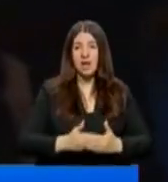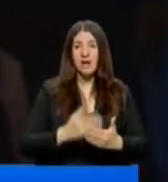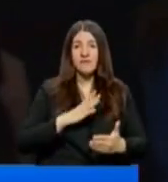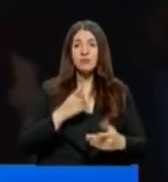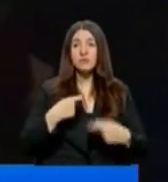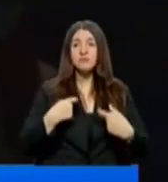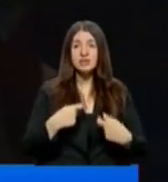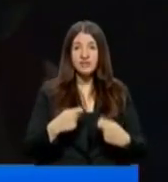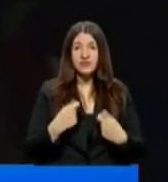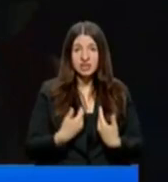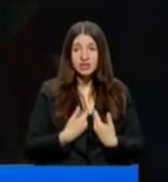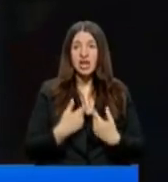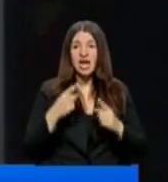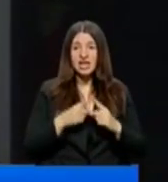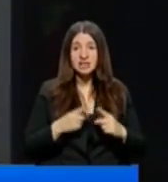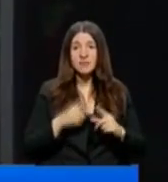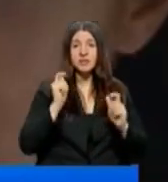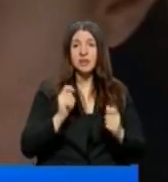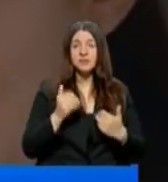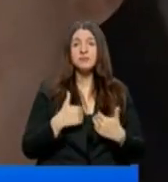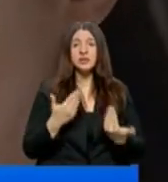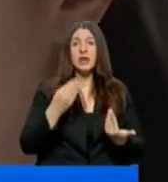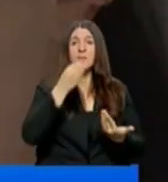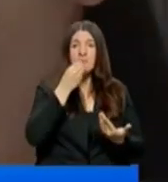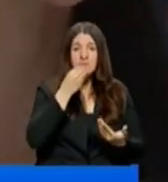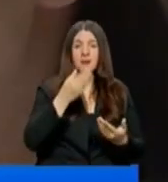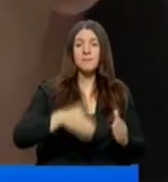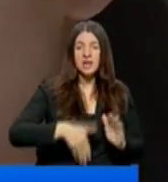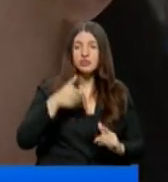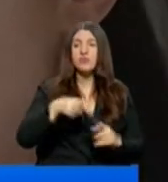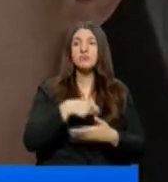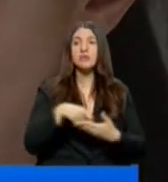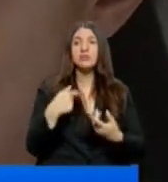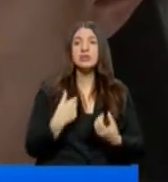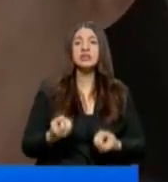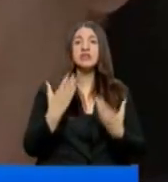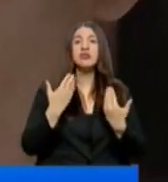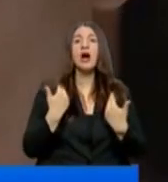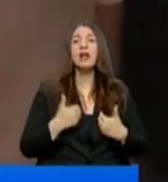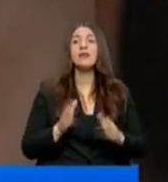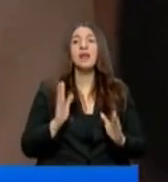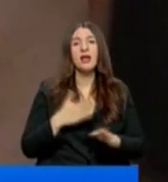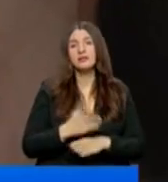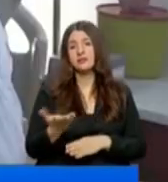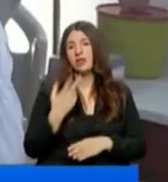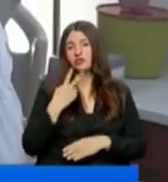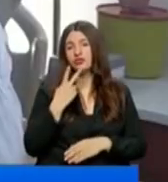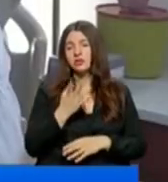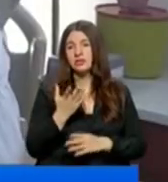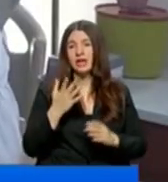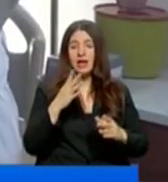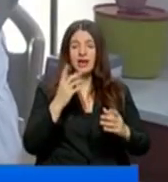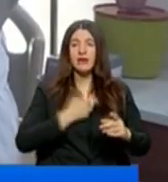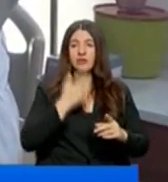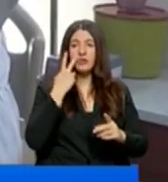bunun masrafının hesabını yaptığımızda maması, bezi şu an maaşım bunu karşılayabilecek düzeyde bile değil aslında açıkçası. Yasaya